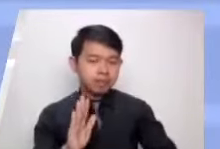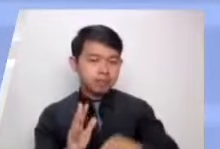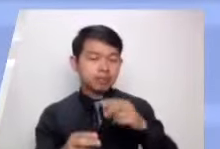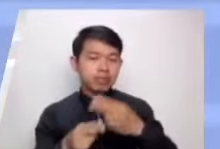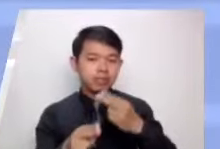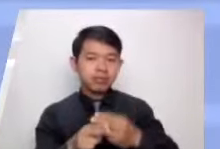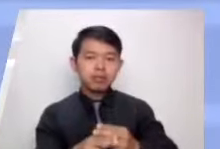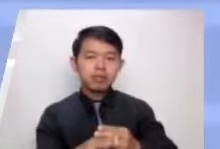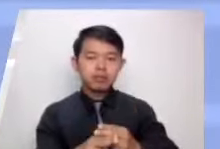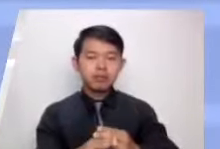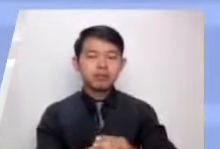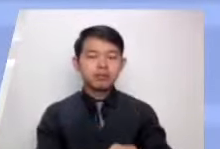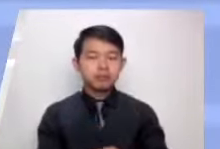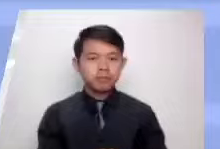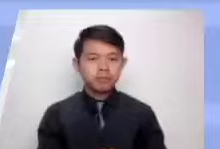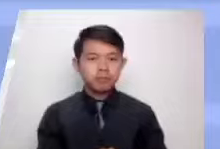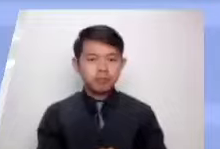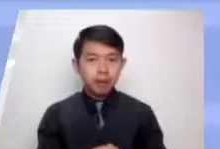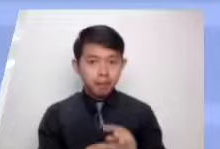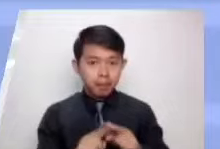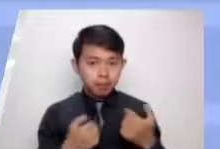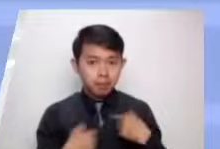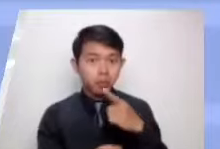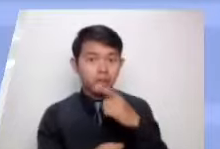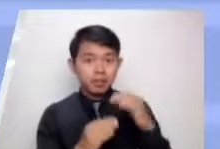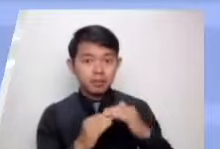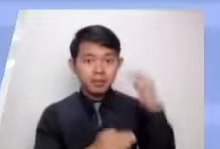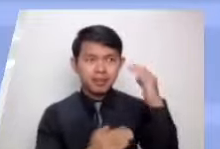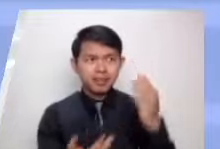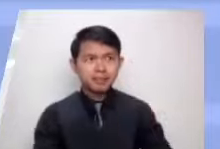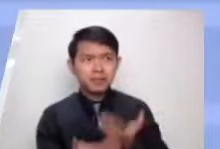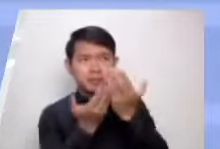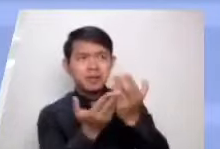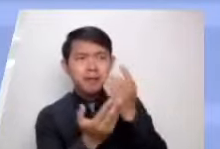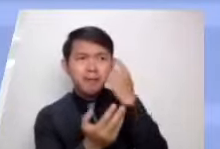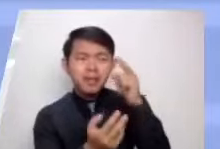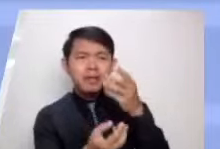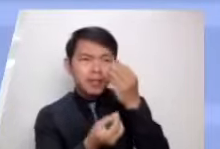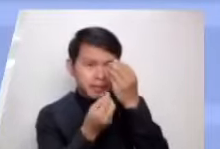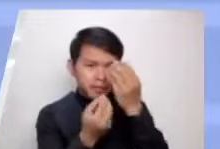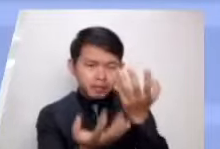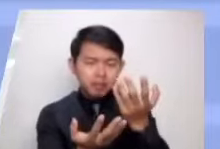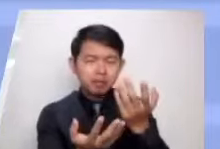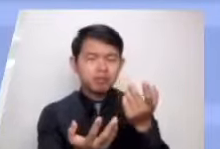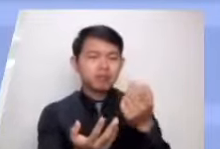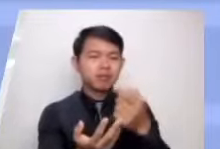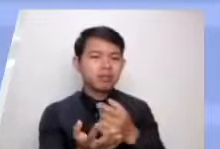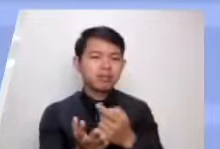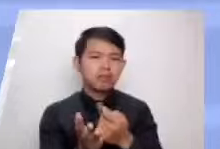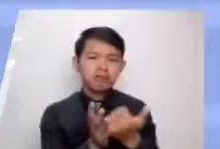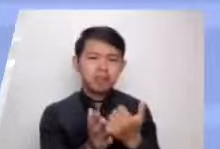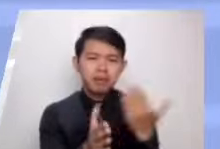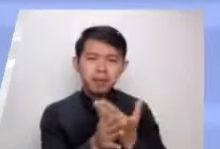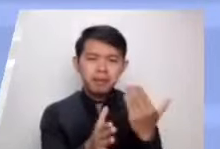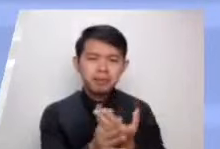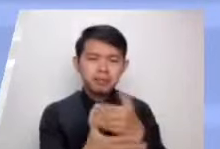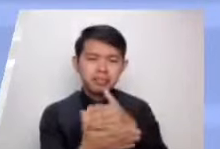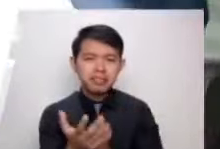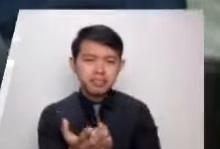100 petisyon ng nakahain sa COMELEC para ideklarang nuisance ang ilang aspirant. Balitang hatid ni Sandra